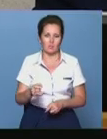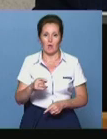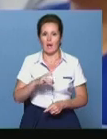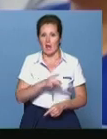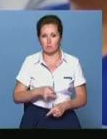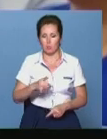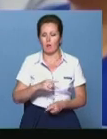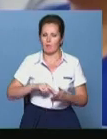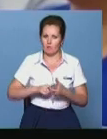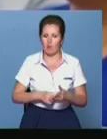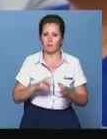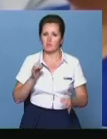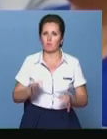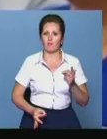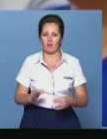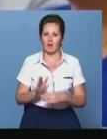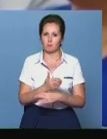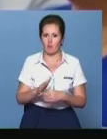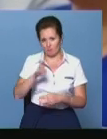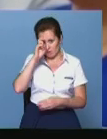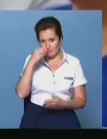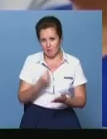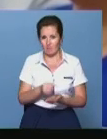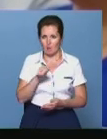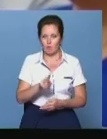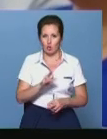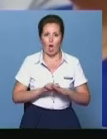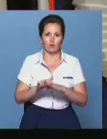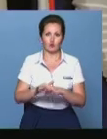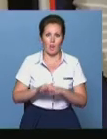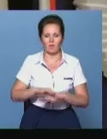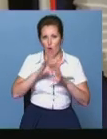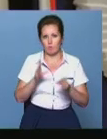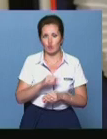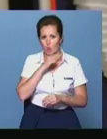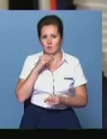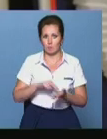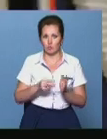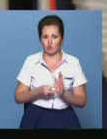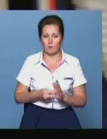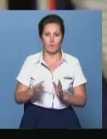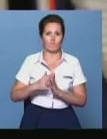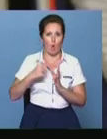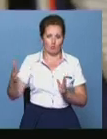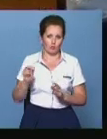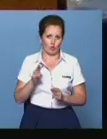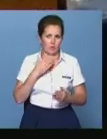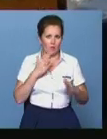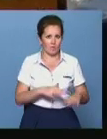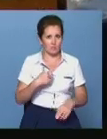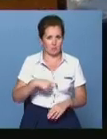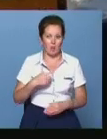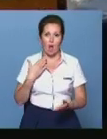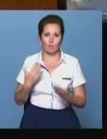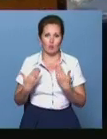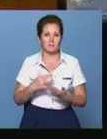на справедливом распределении федеральных средств тем, кто отчисляет в общероссийский бюджет больше, чем оставляет себе. А общаясь с прессой, глава